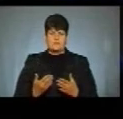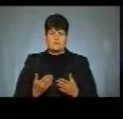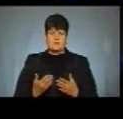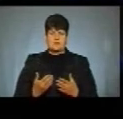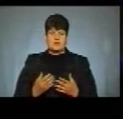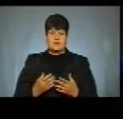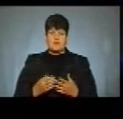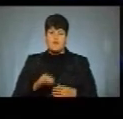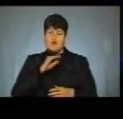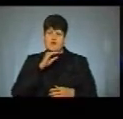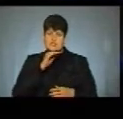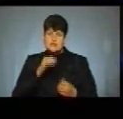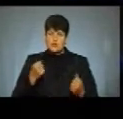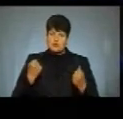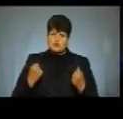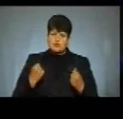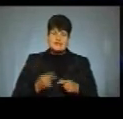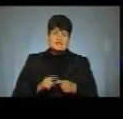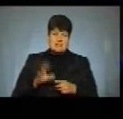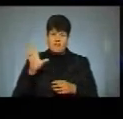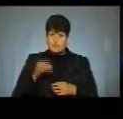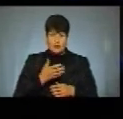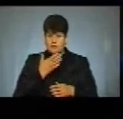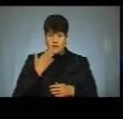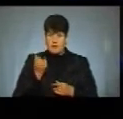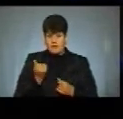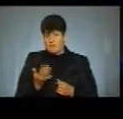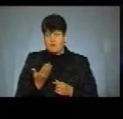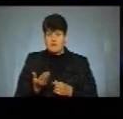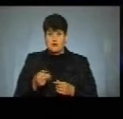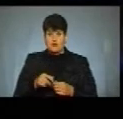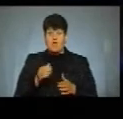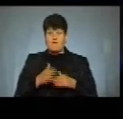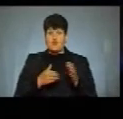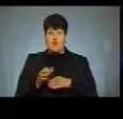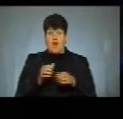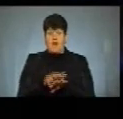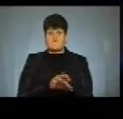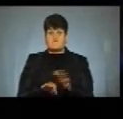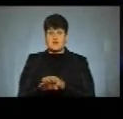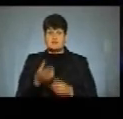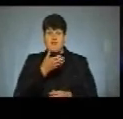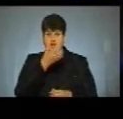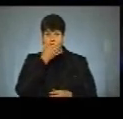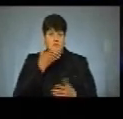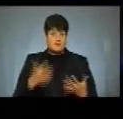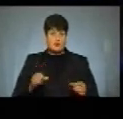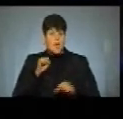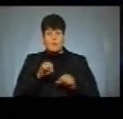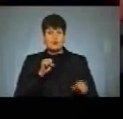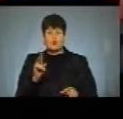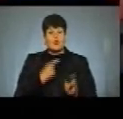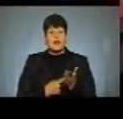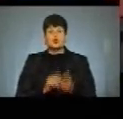Вже більш в професійному спорті це все відсутнє. Ви виходите тільки в одних рукавицях, в капі і боксируєте. Доказуєте, хто